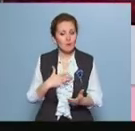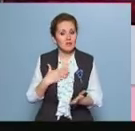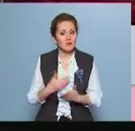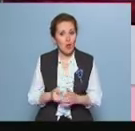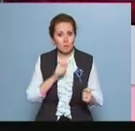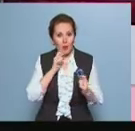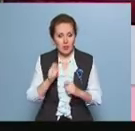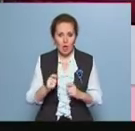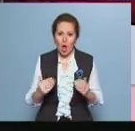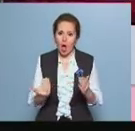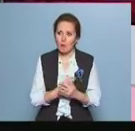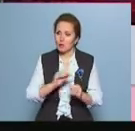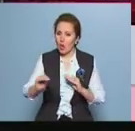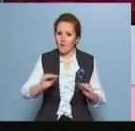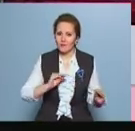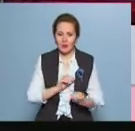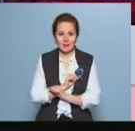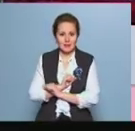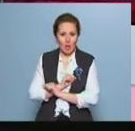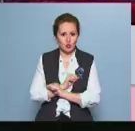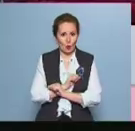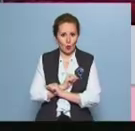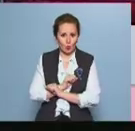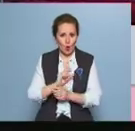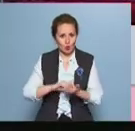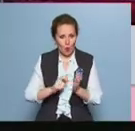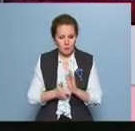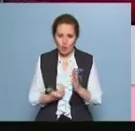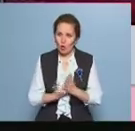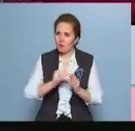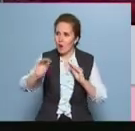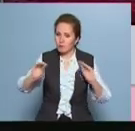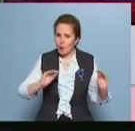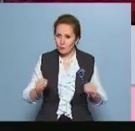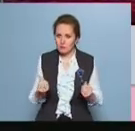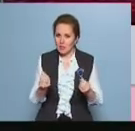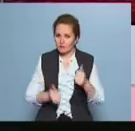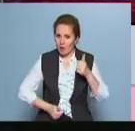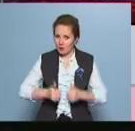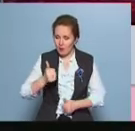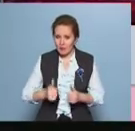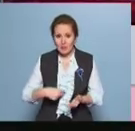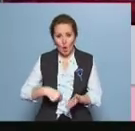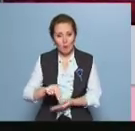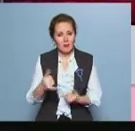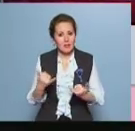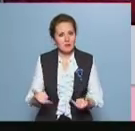Обновили сенсорную комнату, новое оборудование на средства гранта. Специально закупили для своих особенных